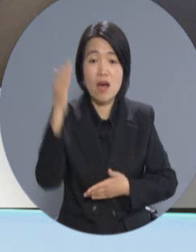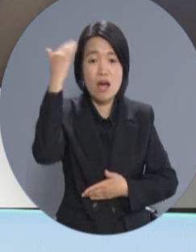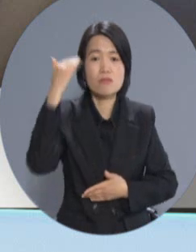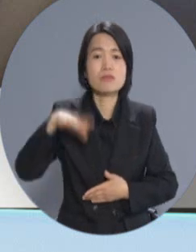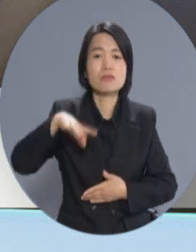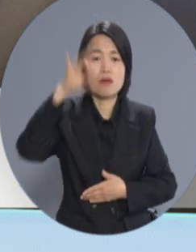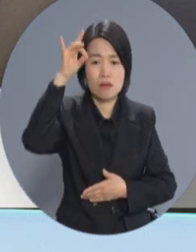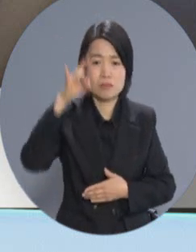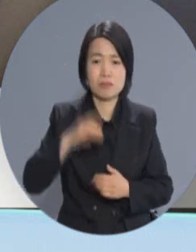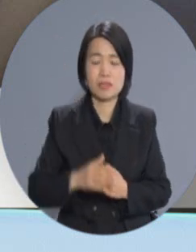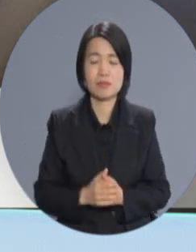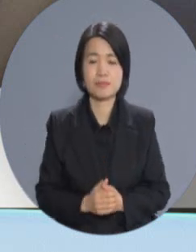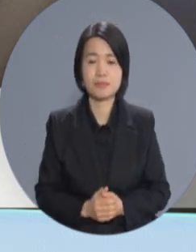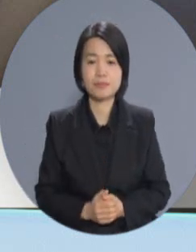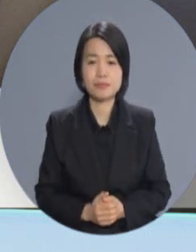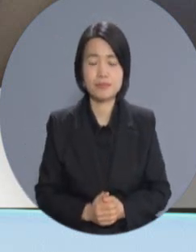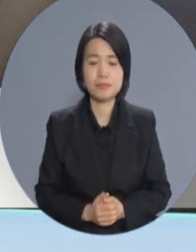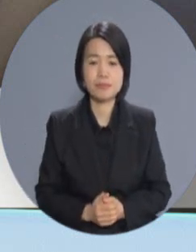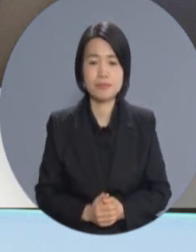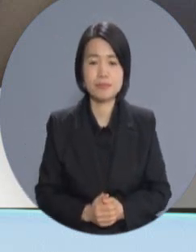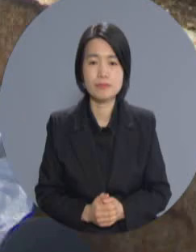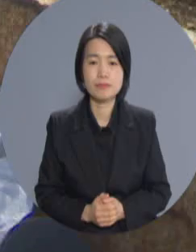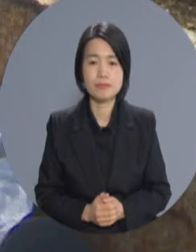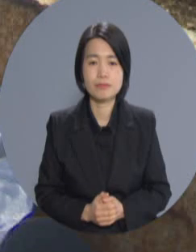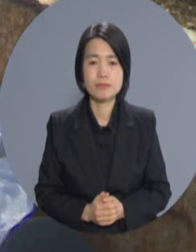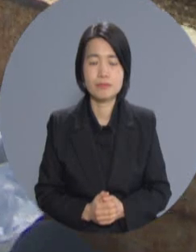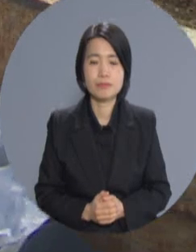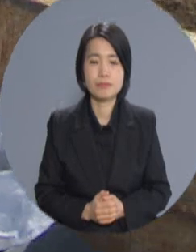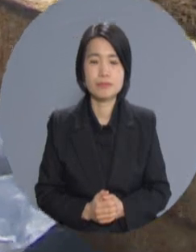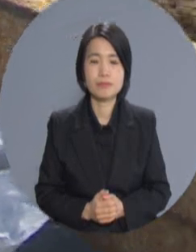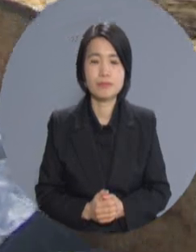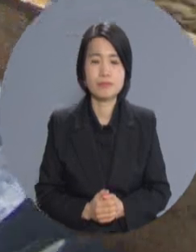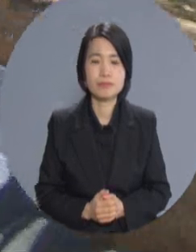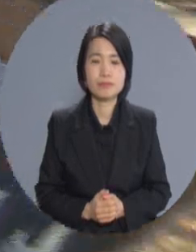처음입니다. 임지은 기자의 보도입니다.